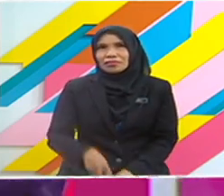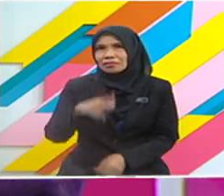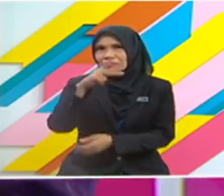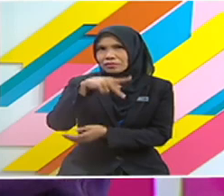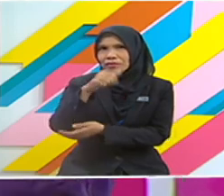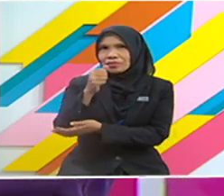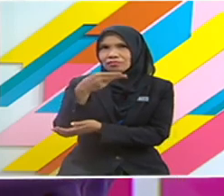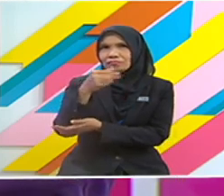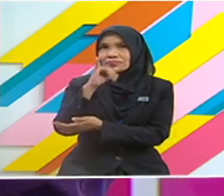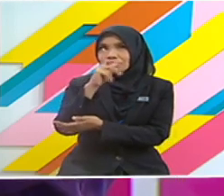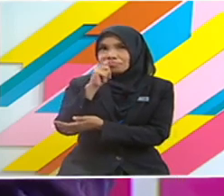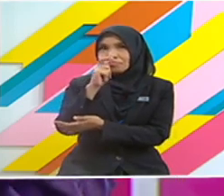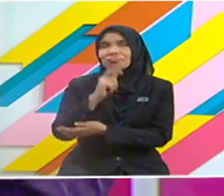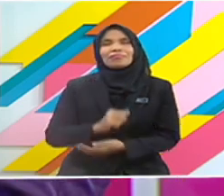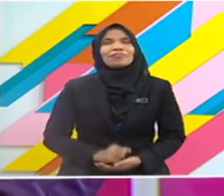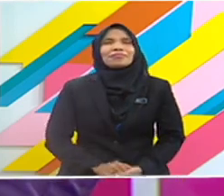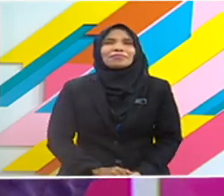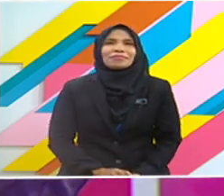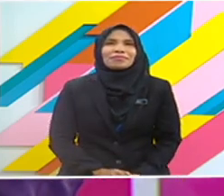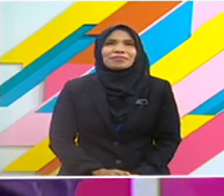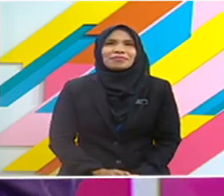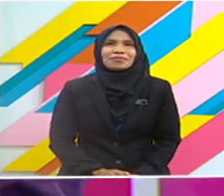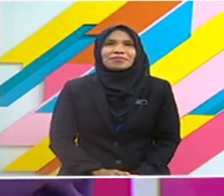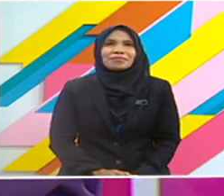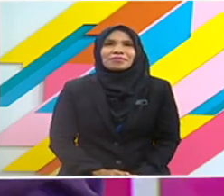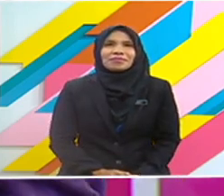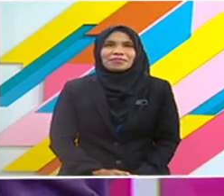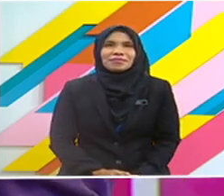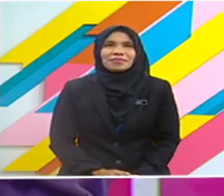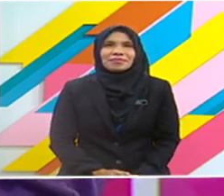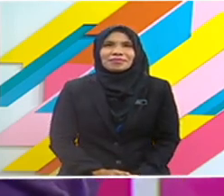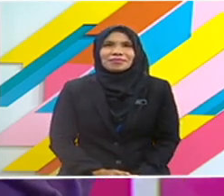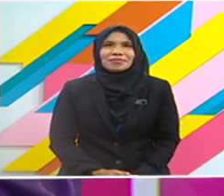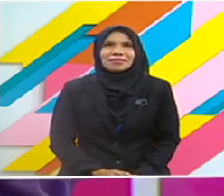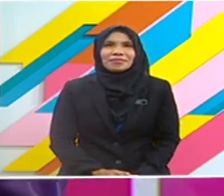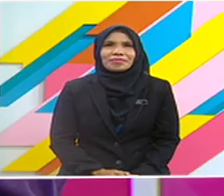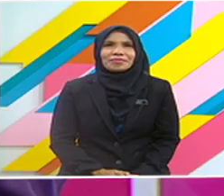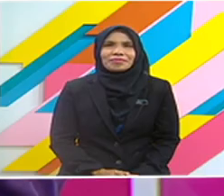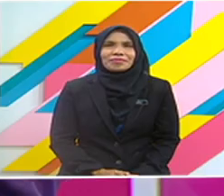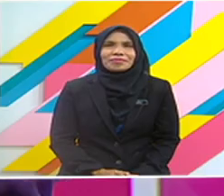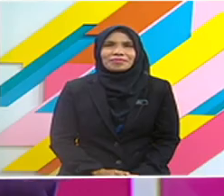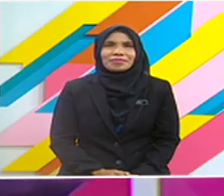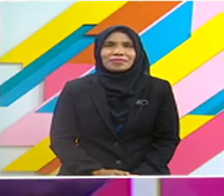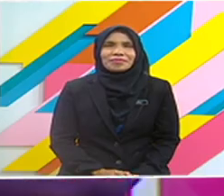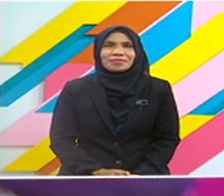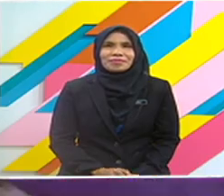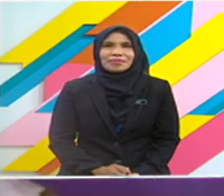So bila ubat tu tersangkut dekat bahagian hujung ni, rasa pahit rasa tu pahitnya. Kita akan terasa sangat-sangat.